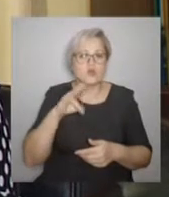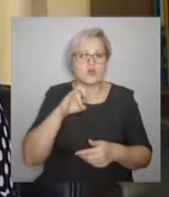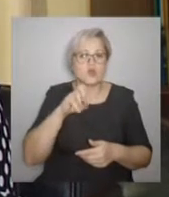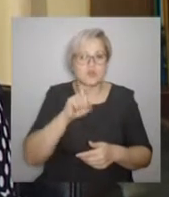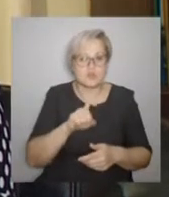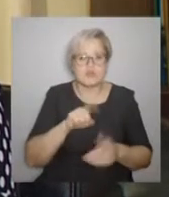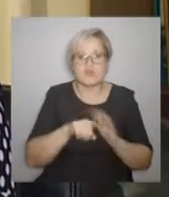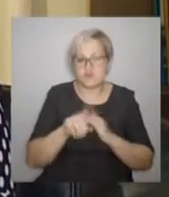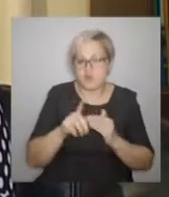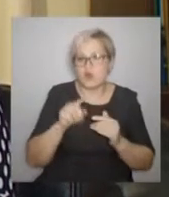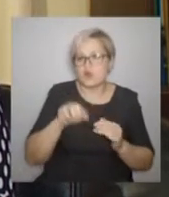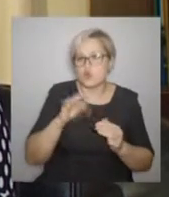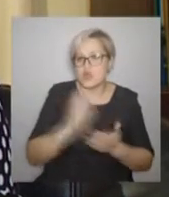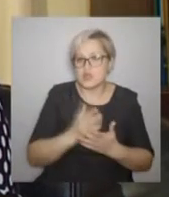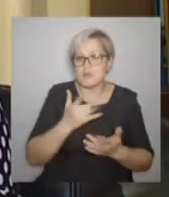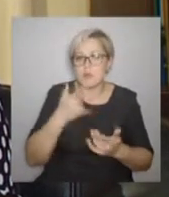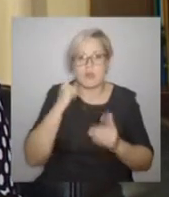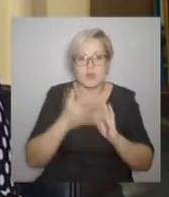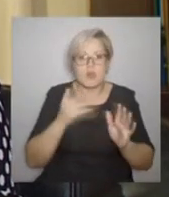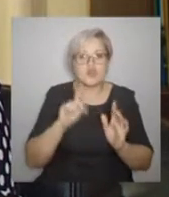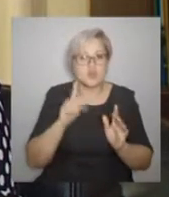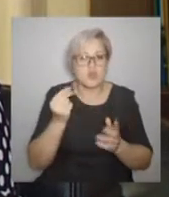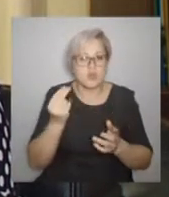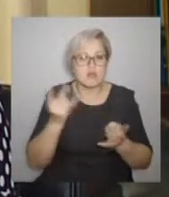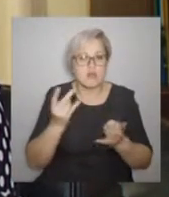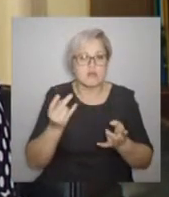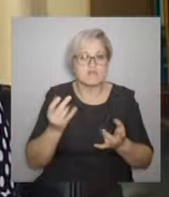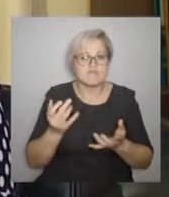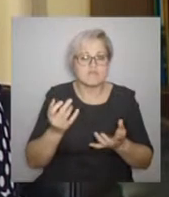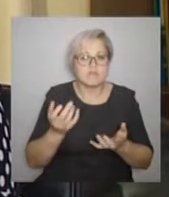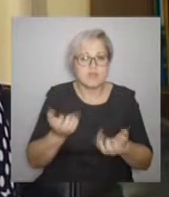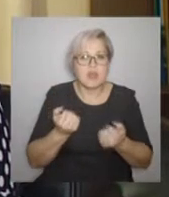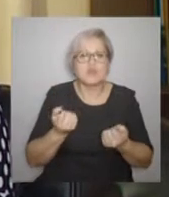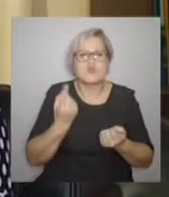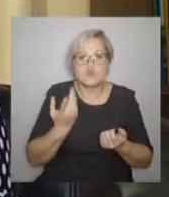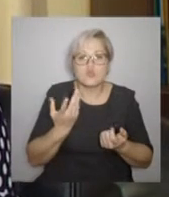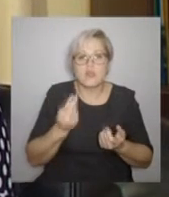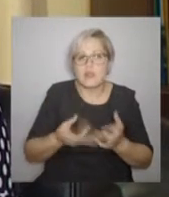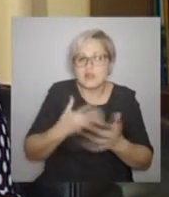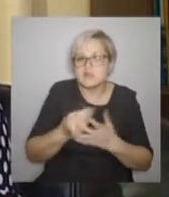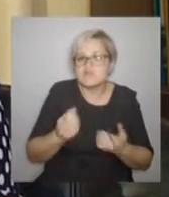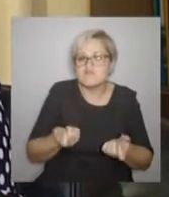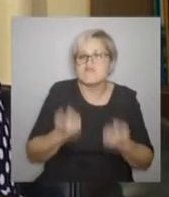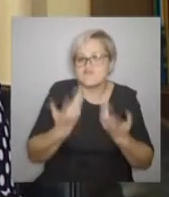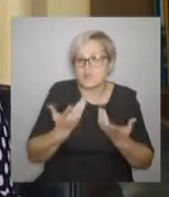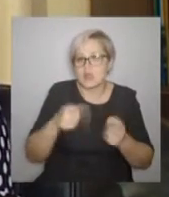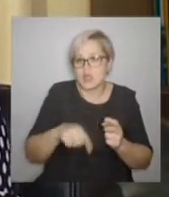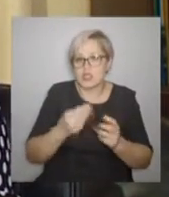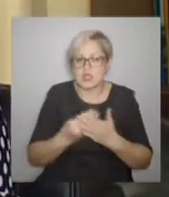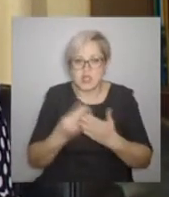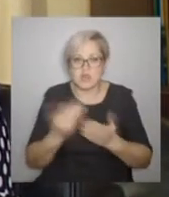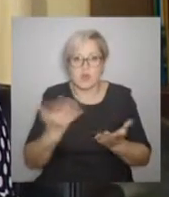все работали на волонтерских началах. То есть мы понимали, что денег брать некуда, ниоткуда,